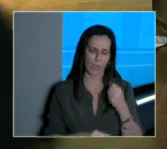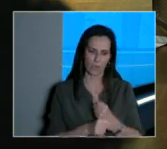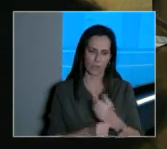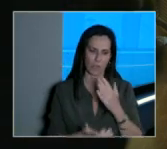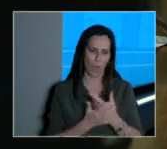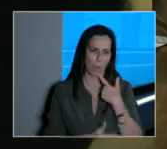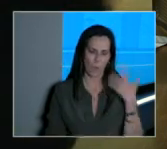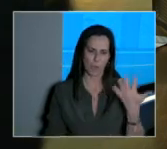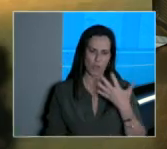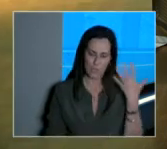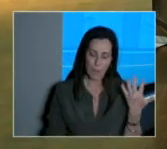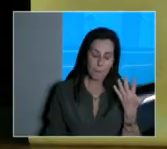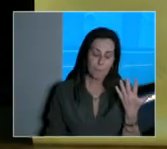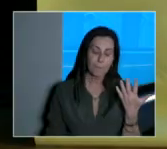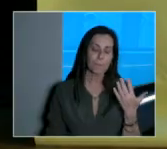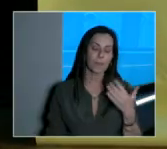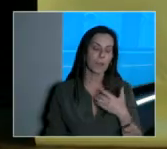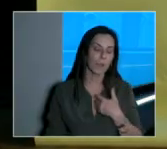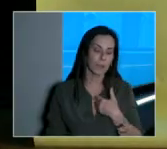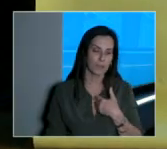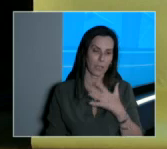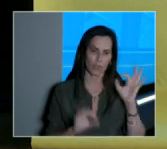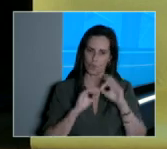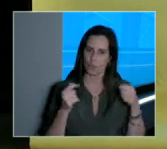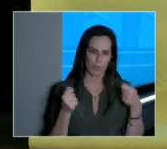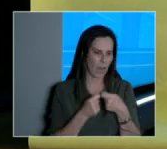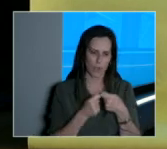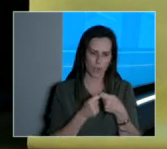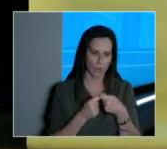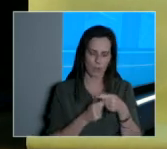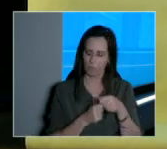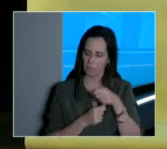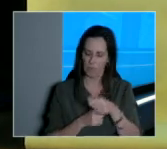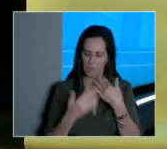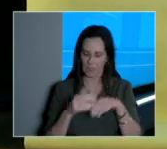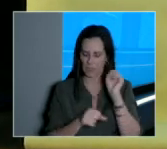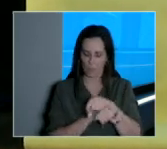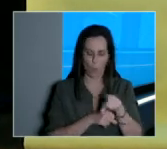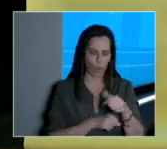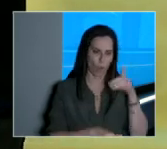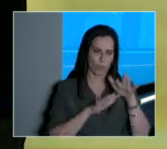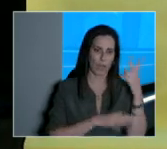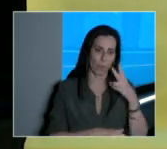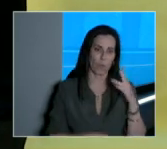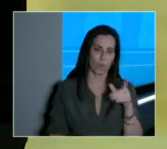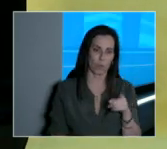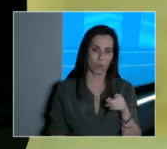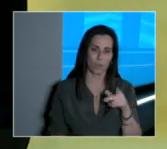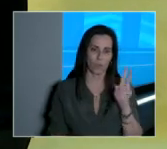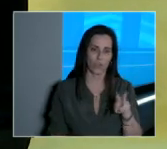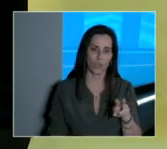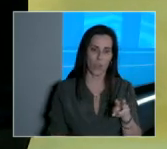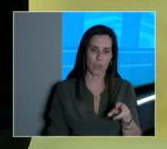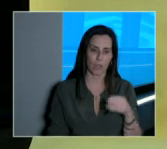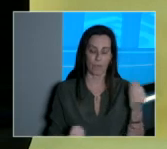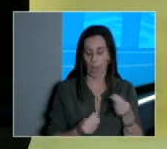ומדברים עליה כבר הרבה מאוד זמן. אין שום קשר בין זה לבין ראש הממשלה, שכמובן שיש